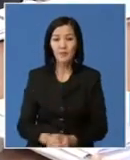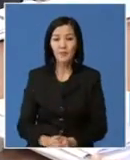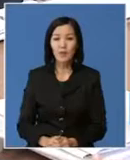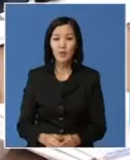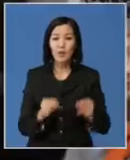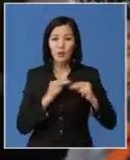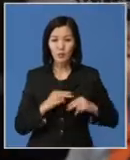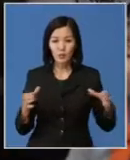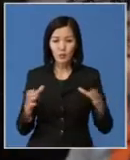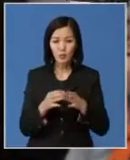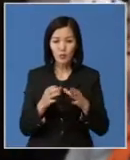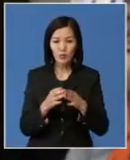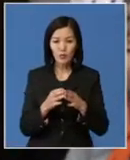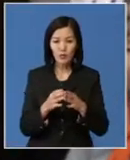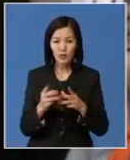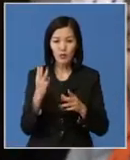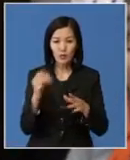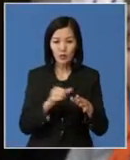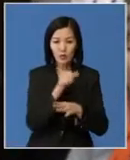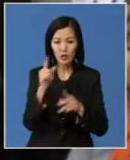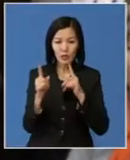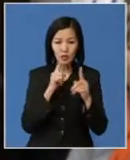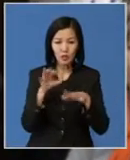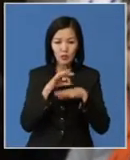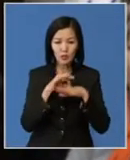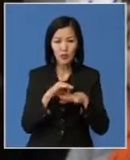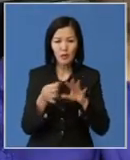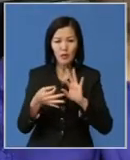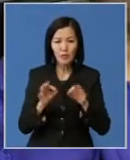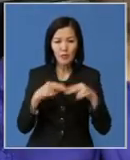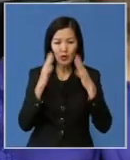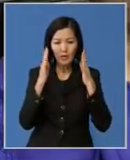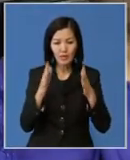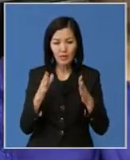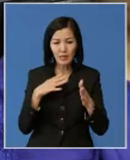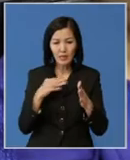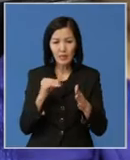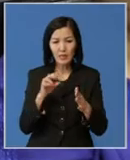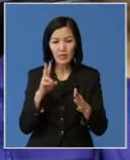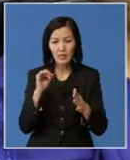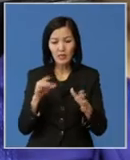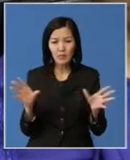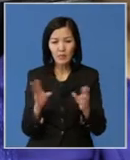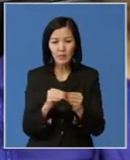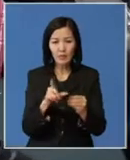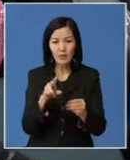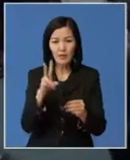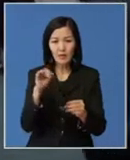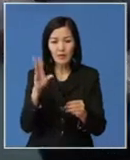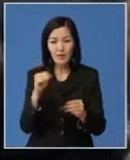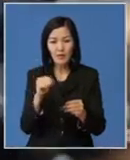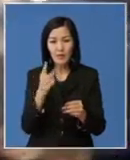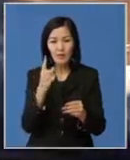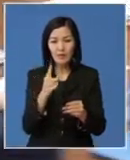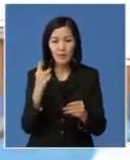3 сағаттан аса отырды. Әр ана мұқият тыңдалды. 2014 жылы әкімдік Жанар Бейсенбаева мен Эльмира Смағұловаларға